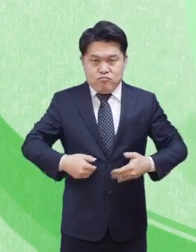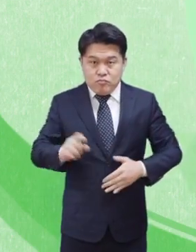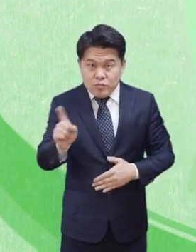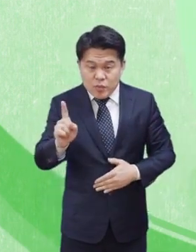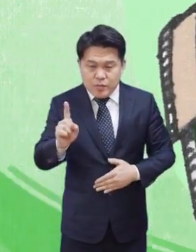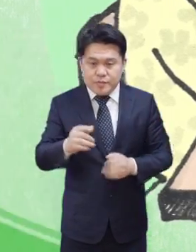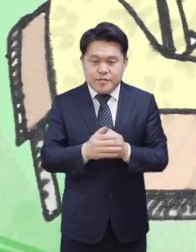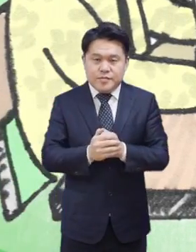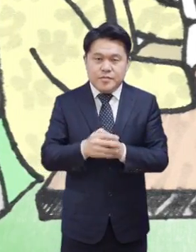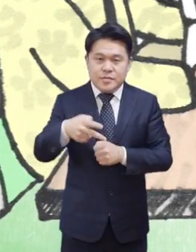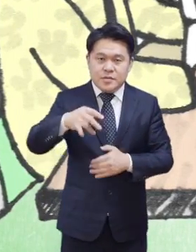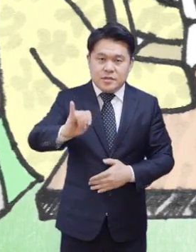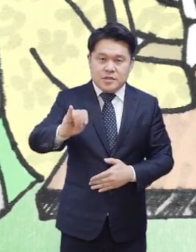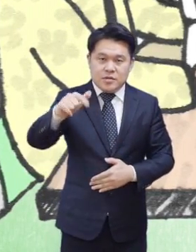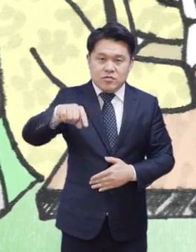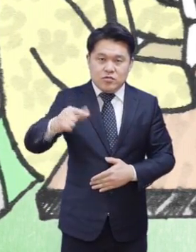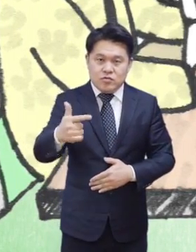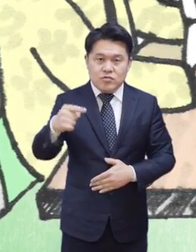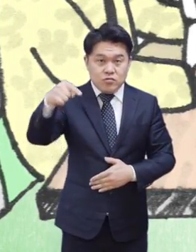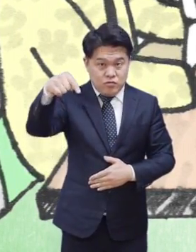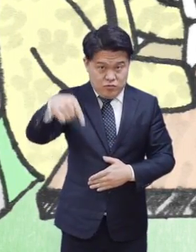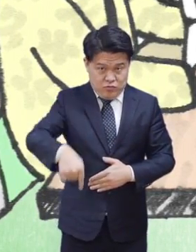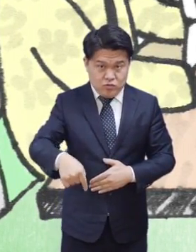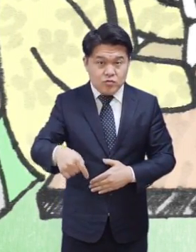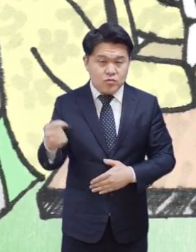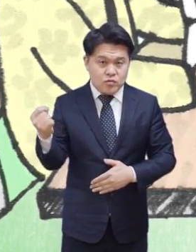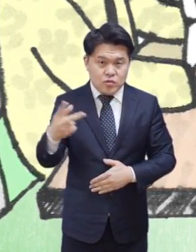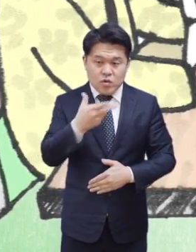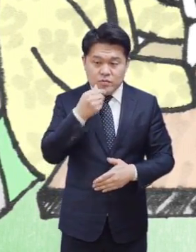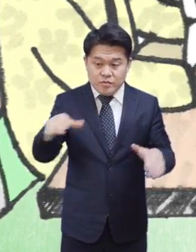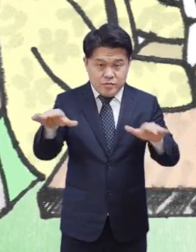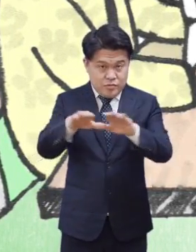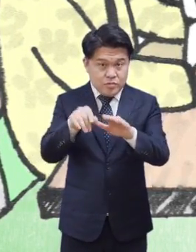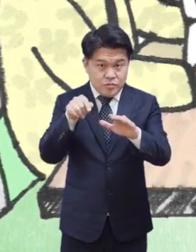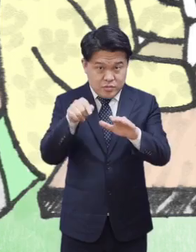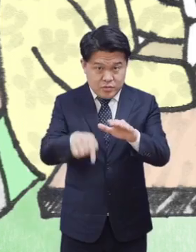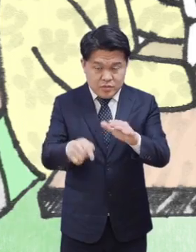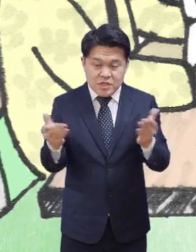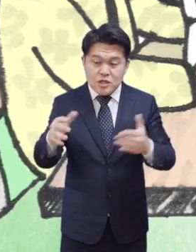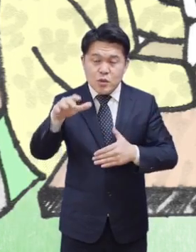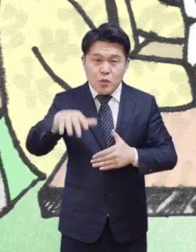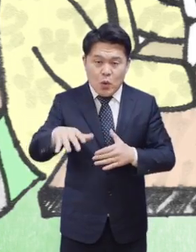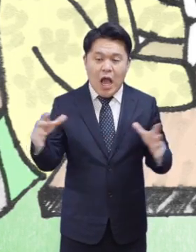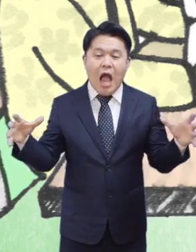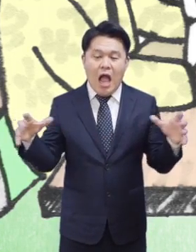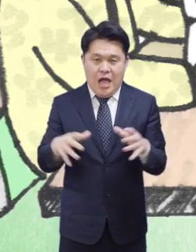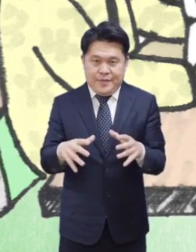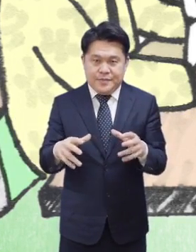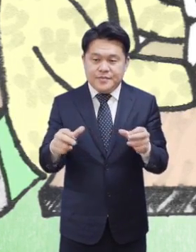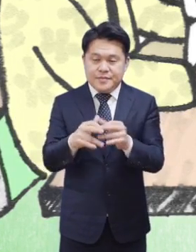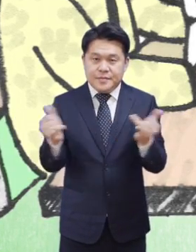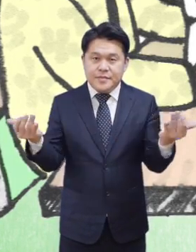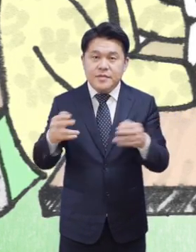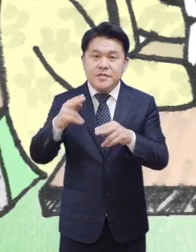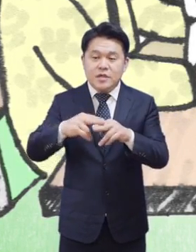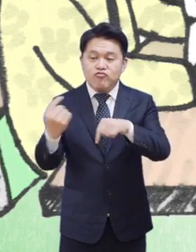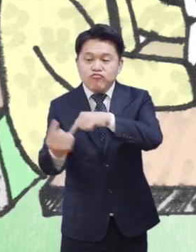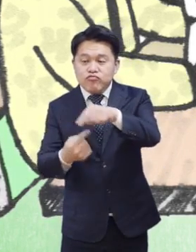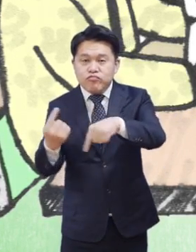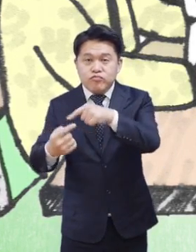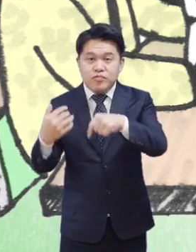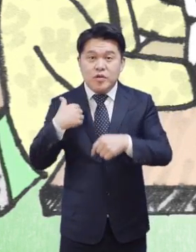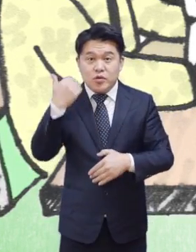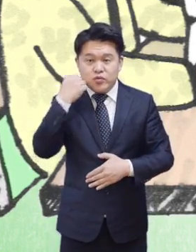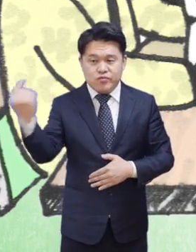받습니다. 시, 군, 구청 또는 복지관 등 일하는 곳에 모여서 장애인